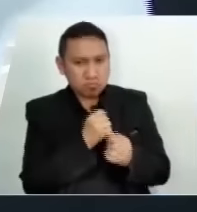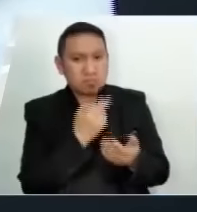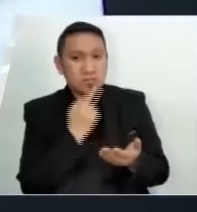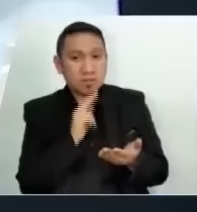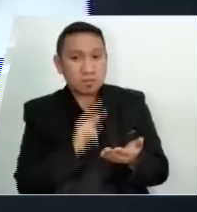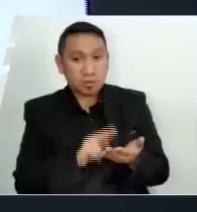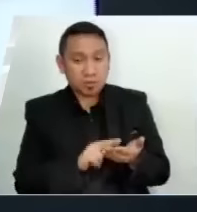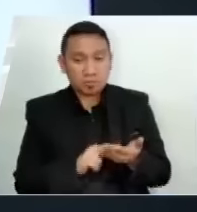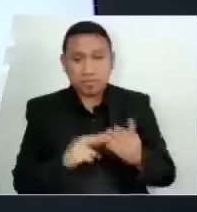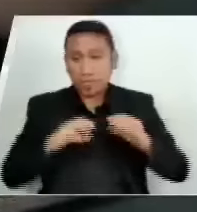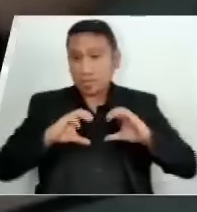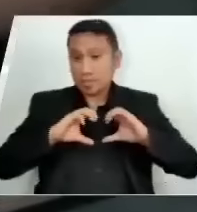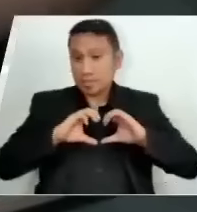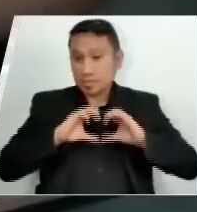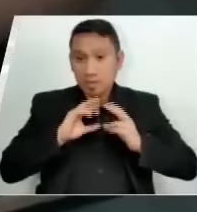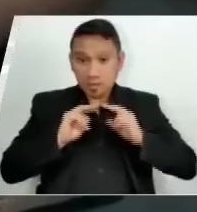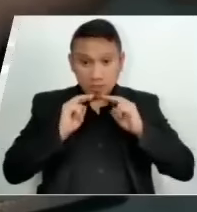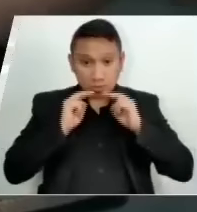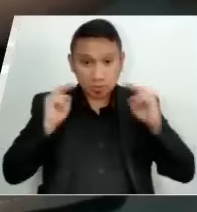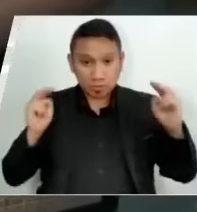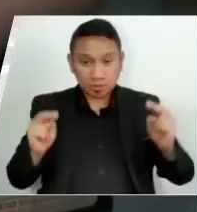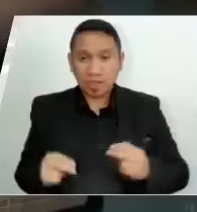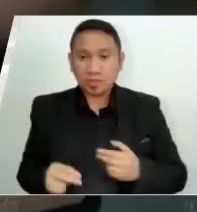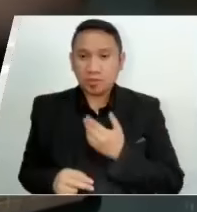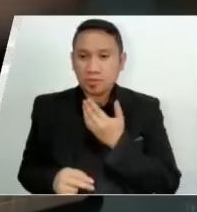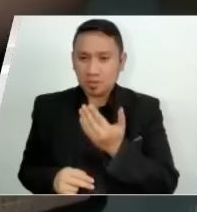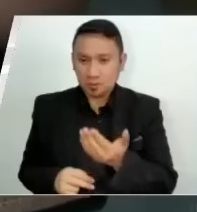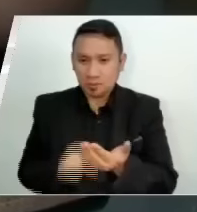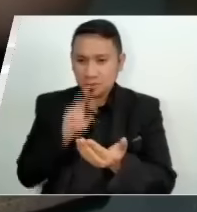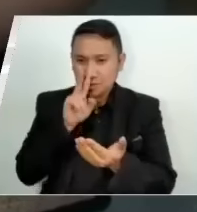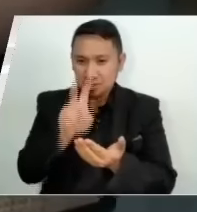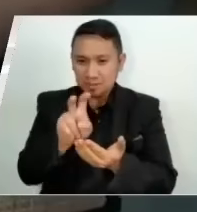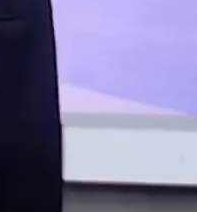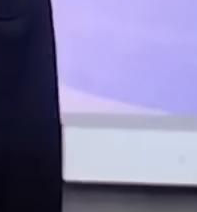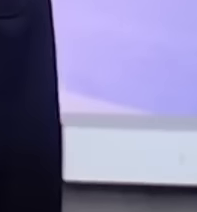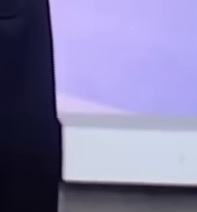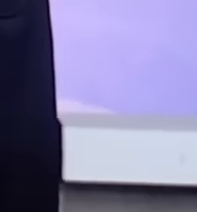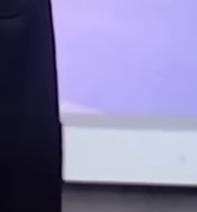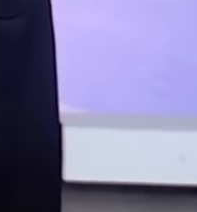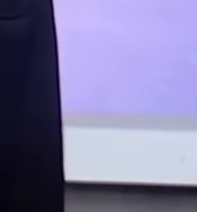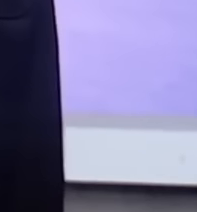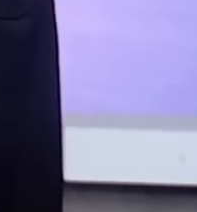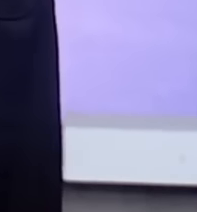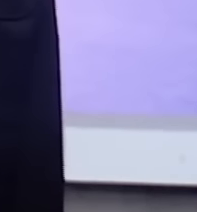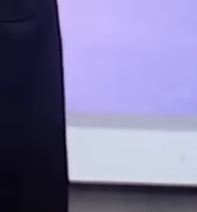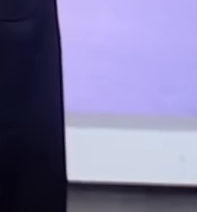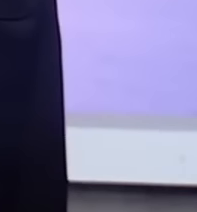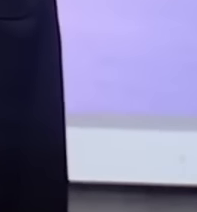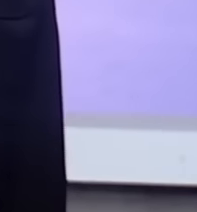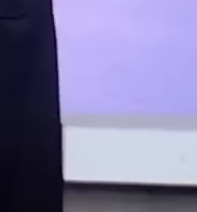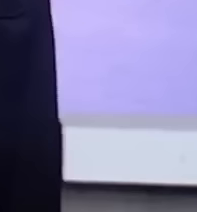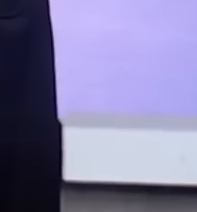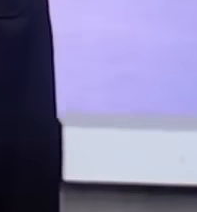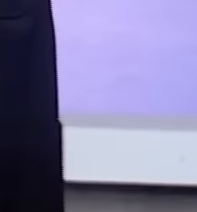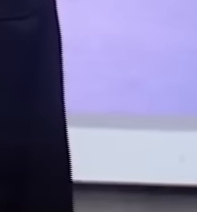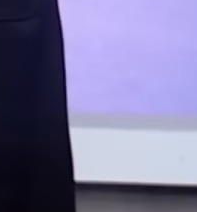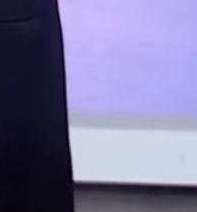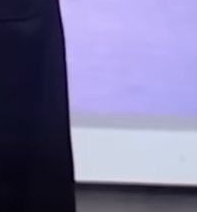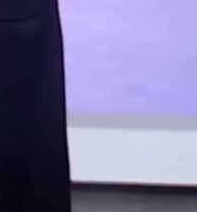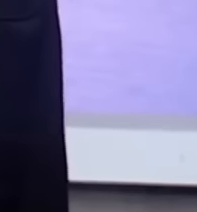sa GMA Integrated News, Jamie Santos ang inyong saksi. Mga kapuso, sama-sama tayo